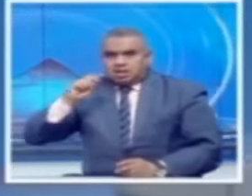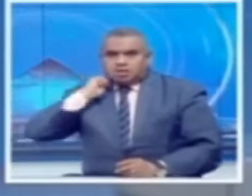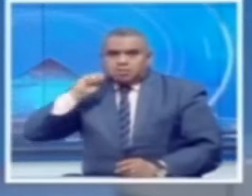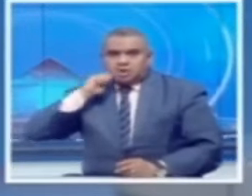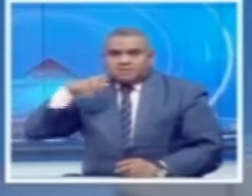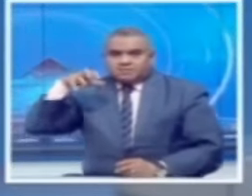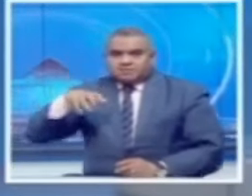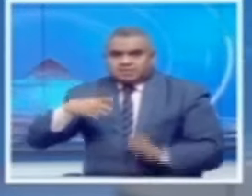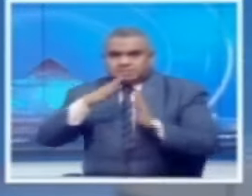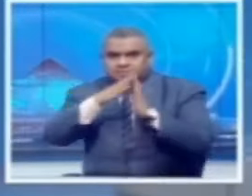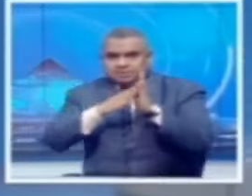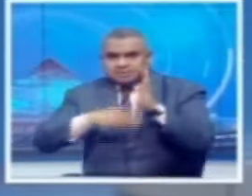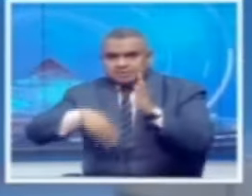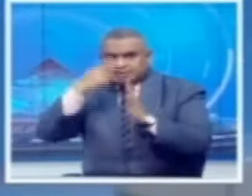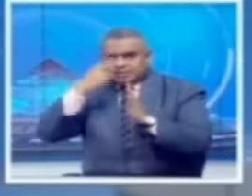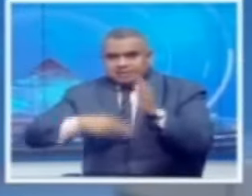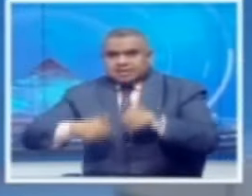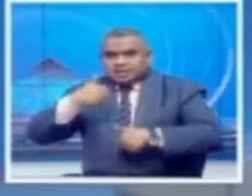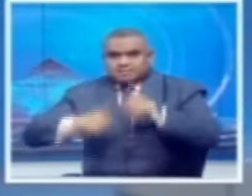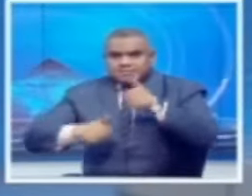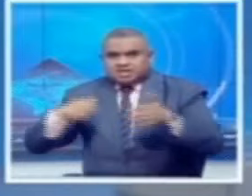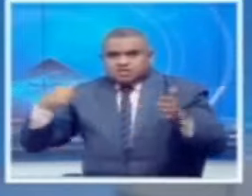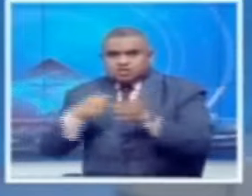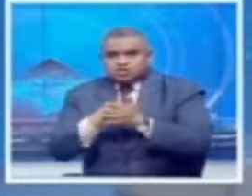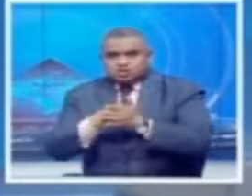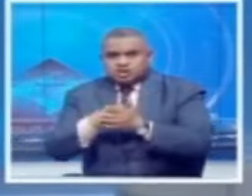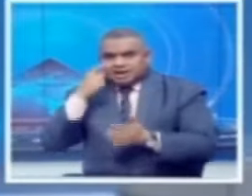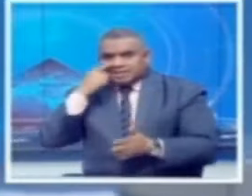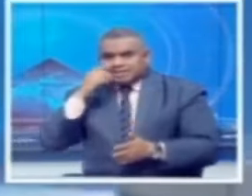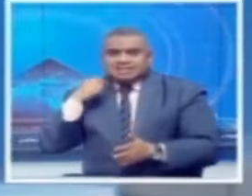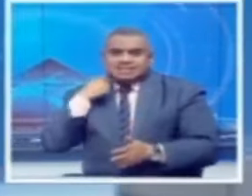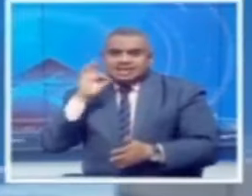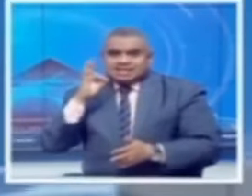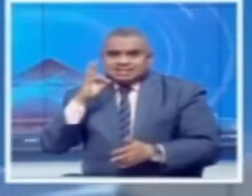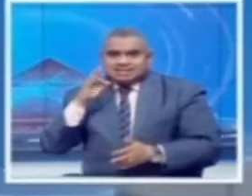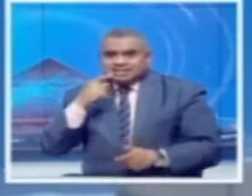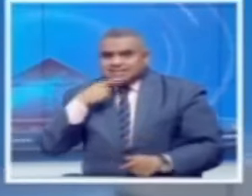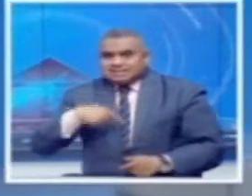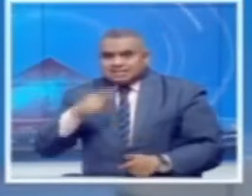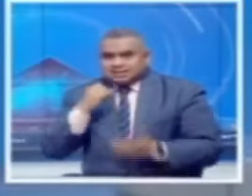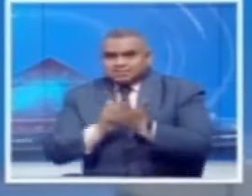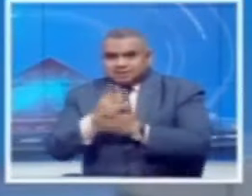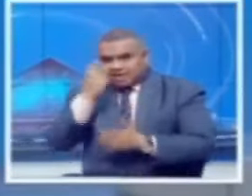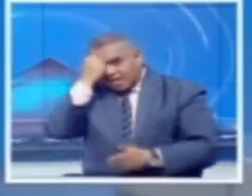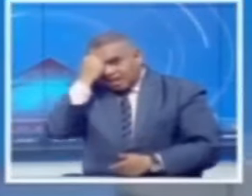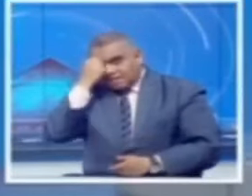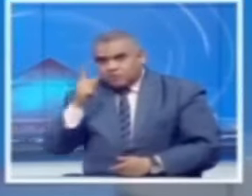القاهرة نتيجة امتحانات الفصل الدراسي الثاني لشهادة الإعدادية للعام الدراسي